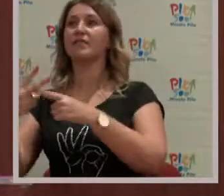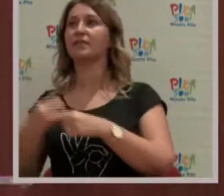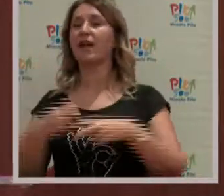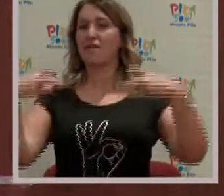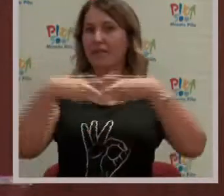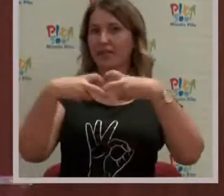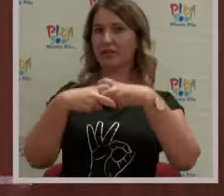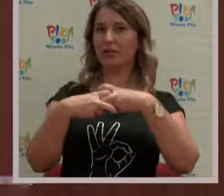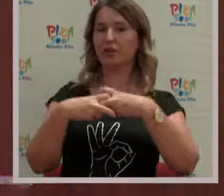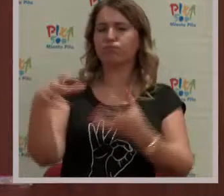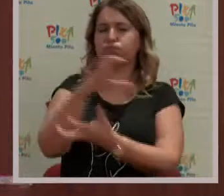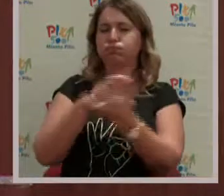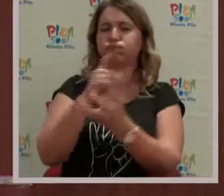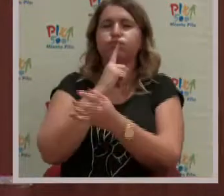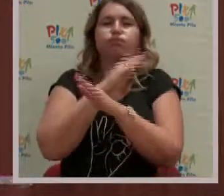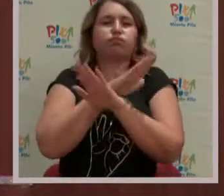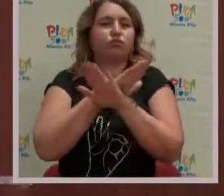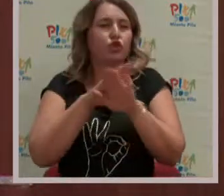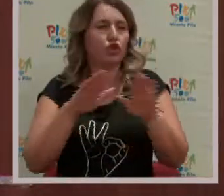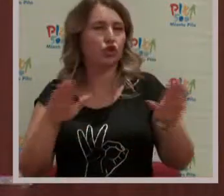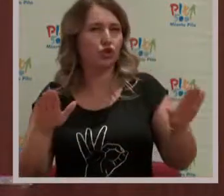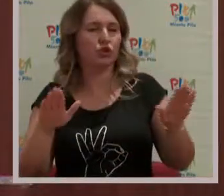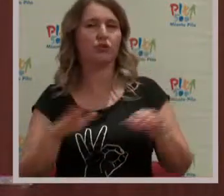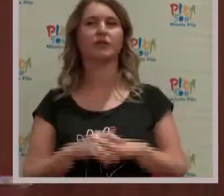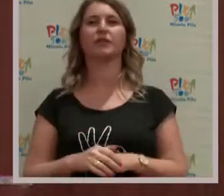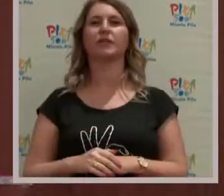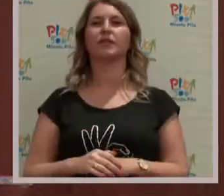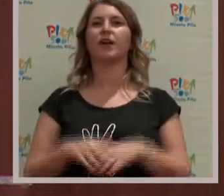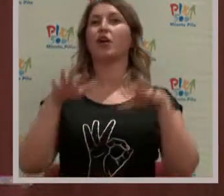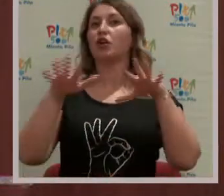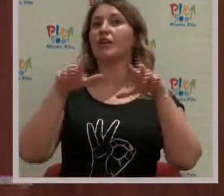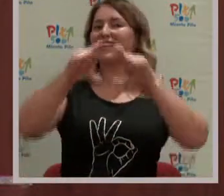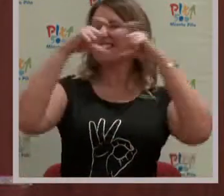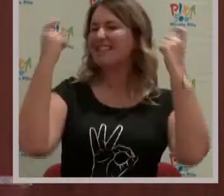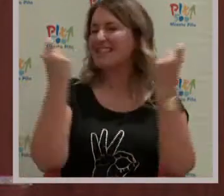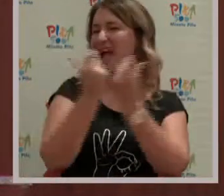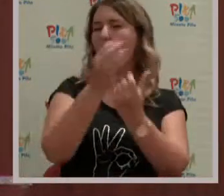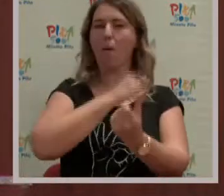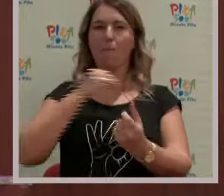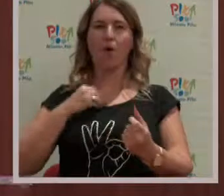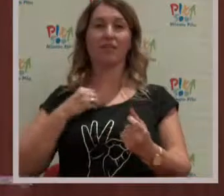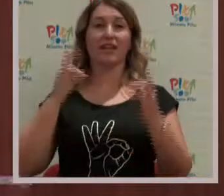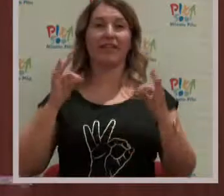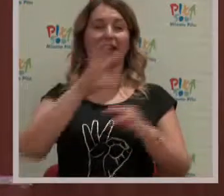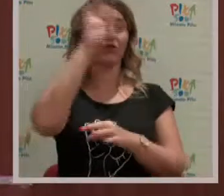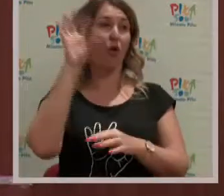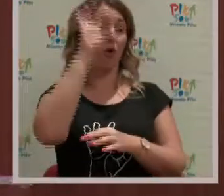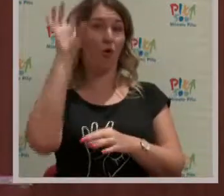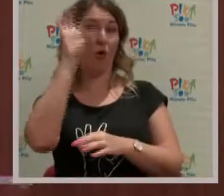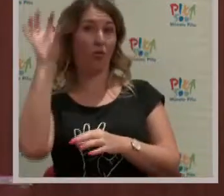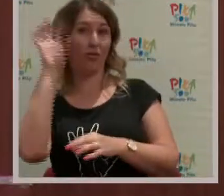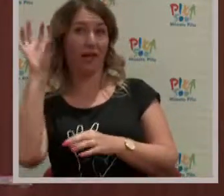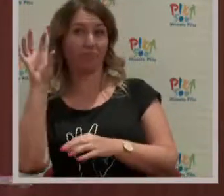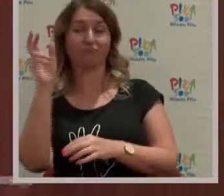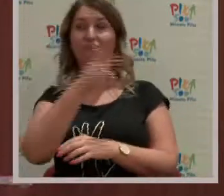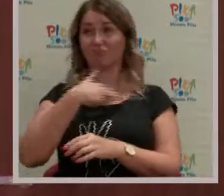światciszy.pl i dociera w tej chwili do mieszkańców całej Polski. Także głusi w całej Polsce mają